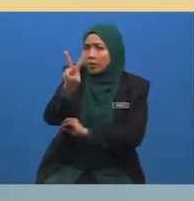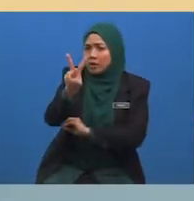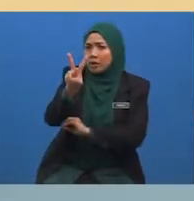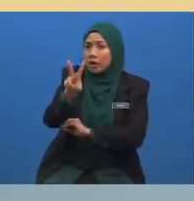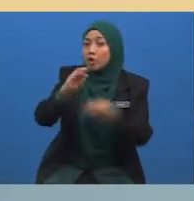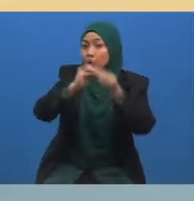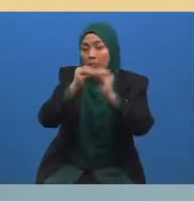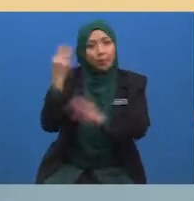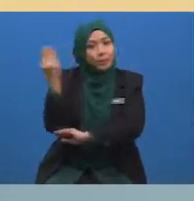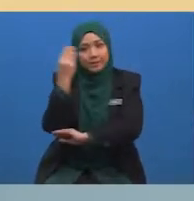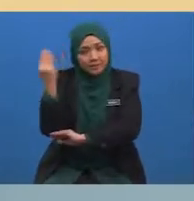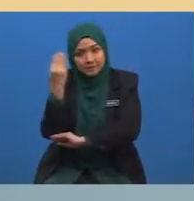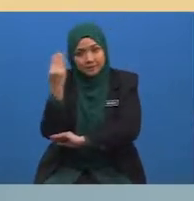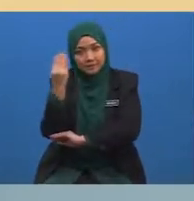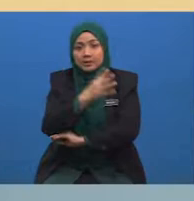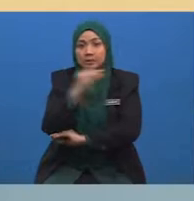merupakan nombor perdana.